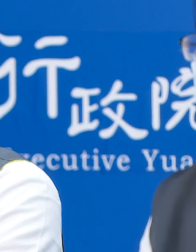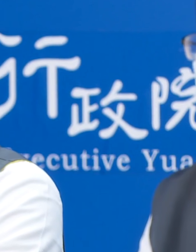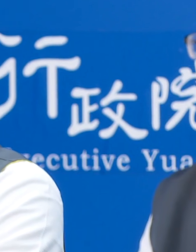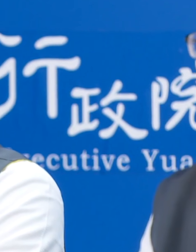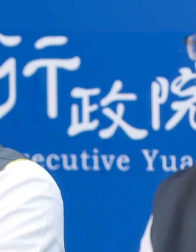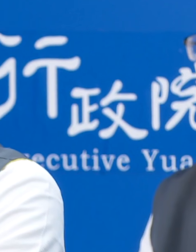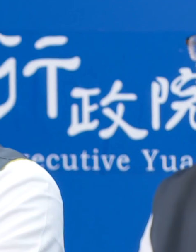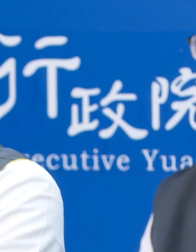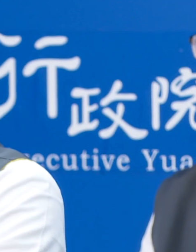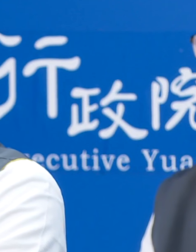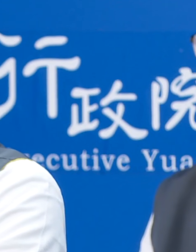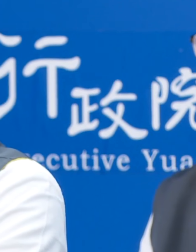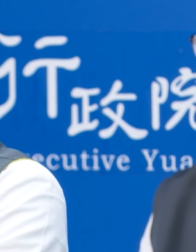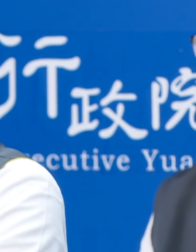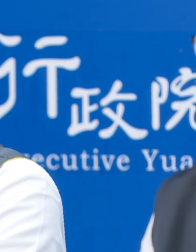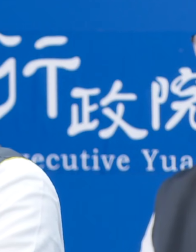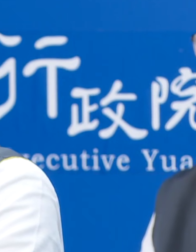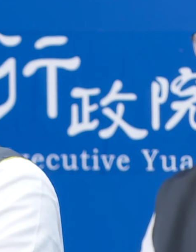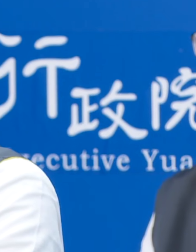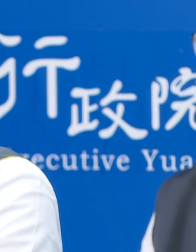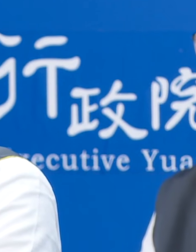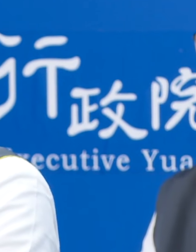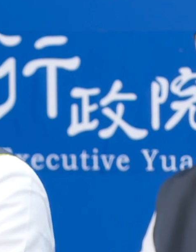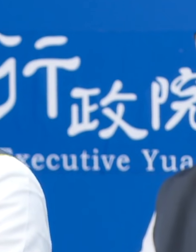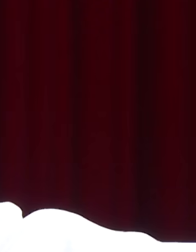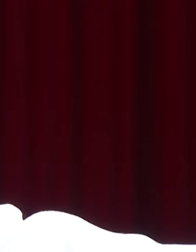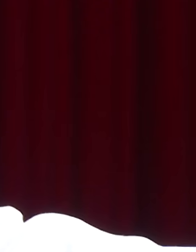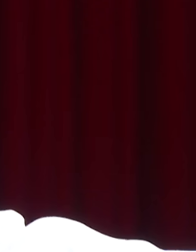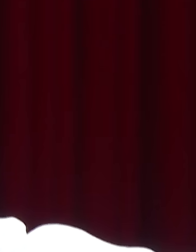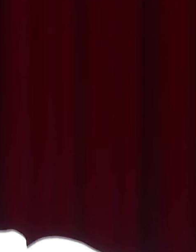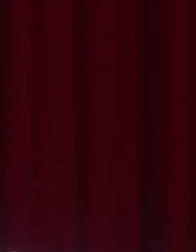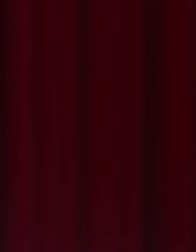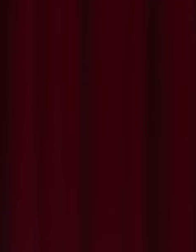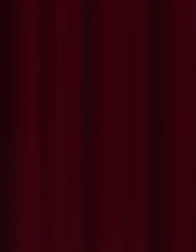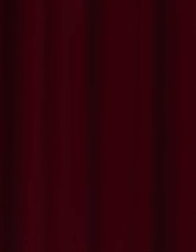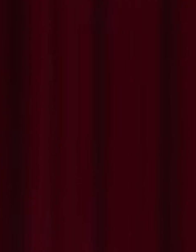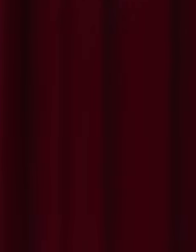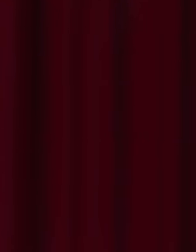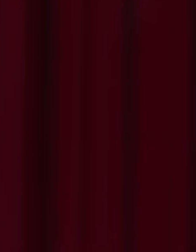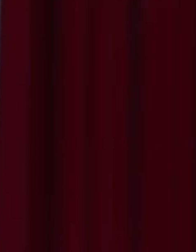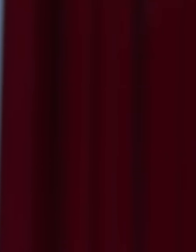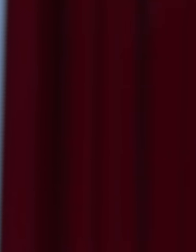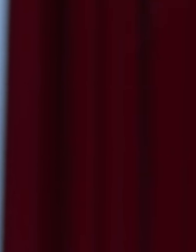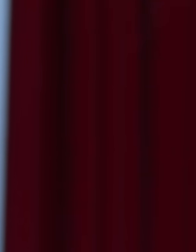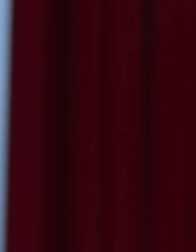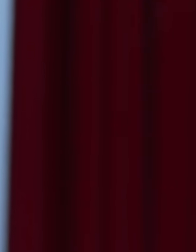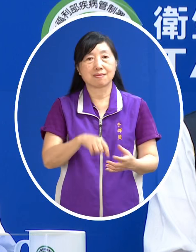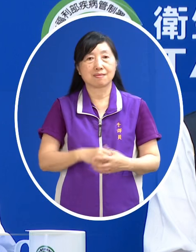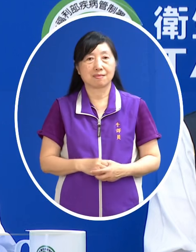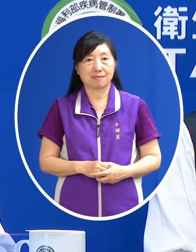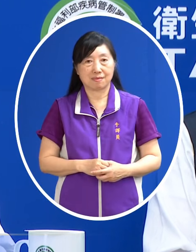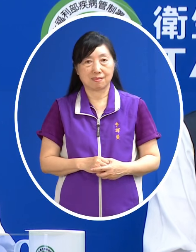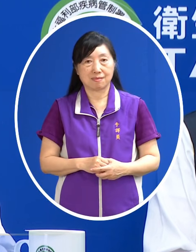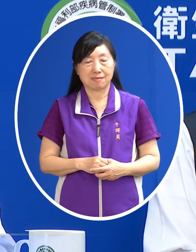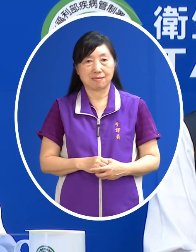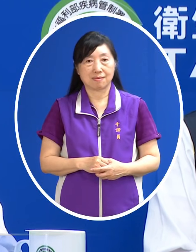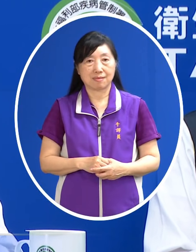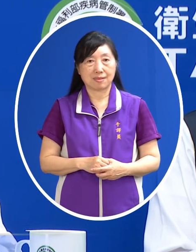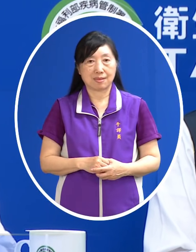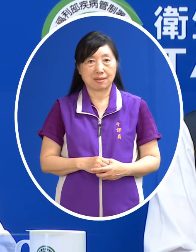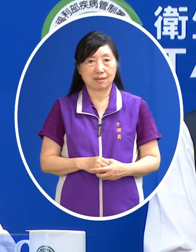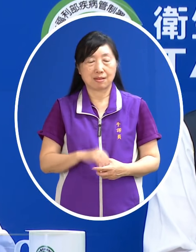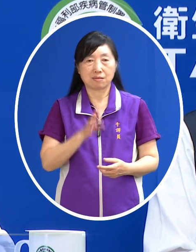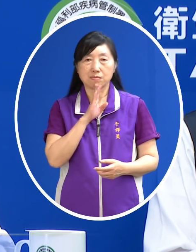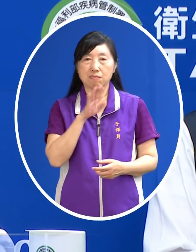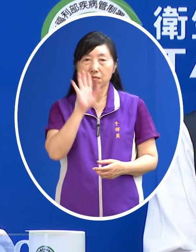，WHO 汇聚世界很多专家，有好体质却变了调，希望回归专业，与台湾共同努力。 近来在这样里面就